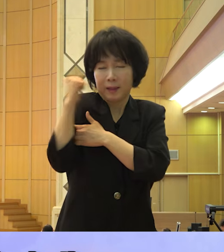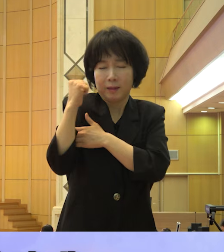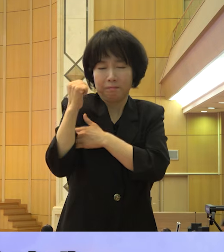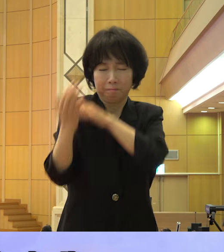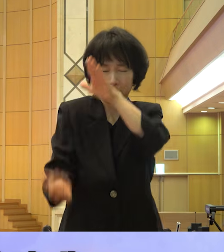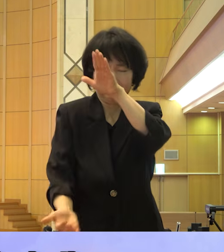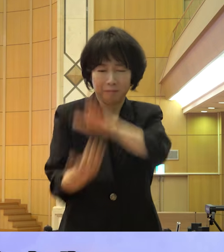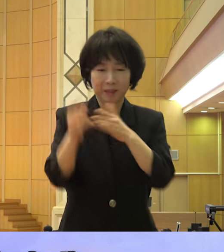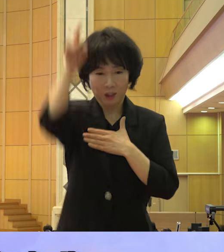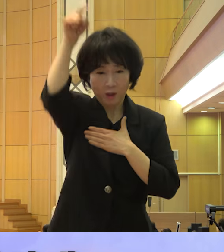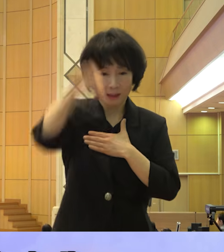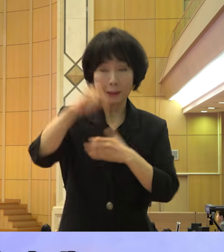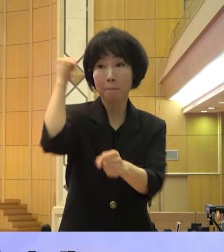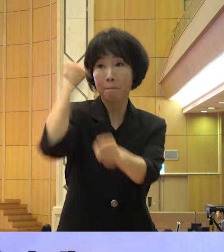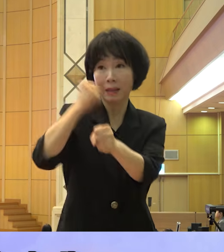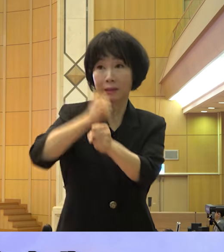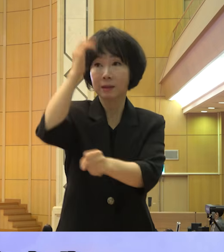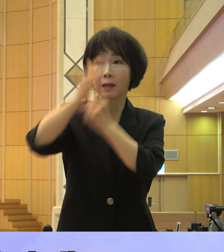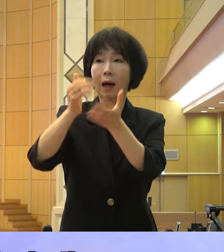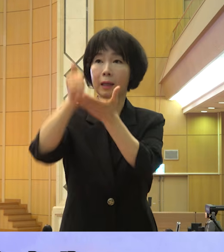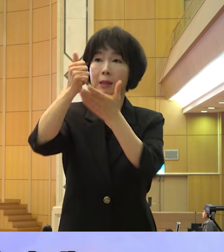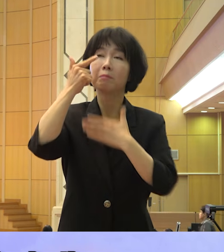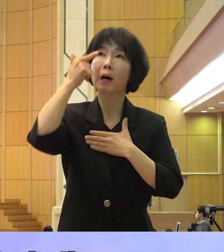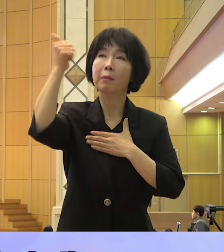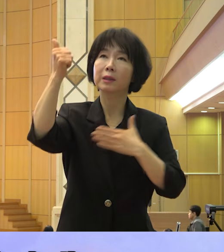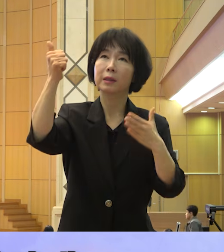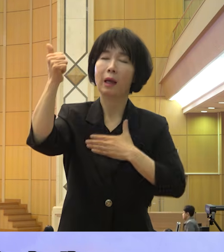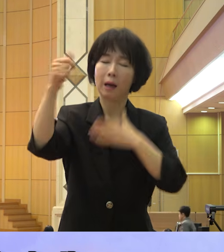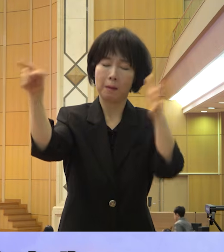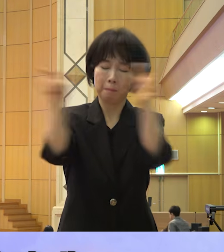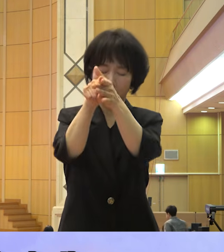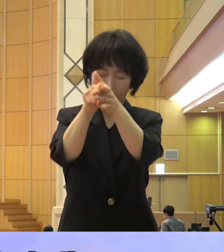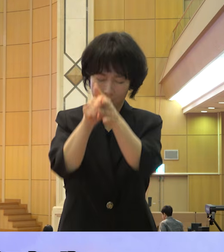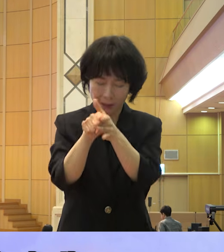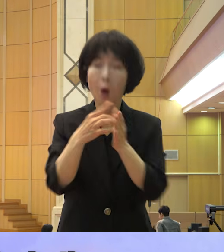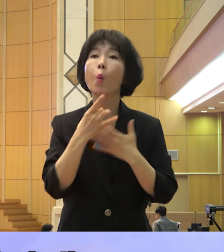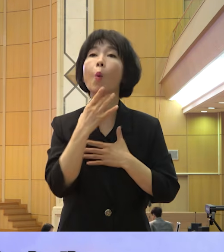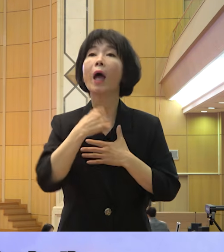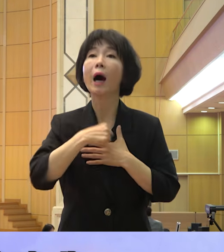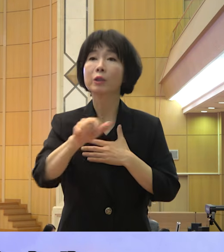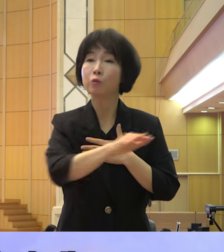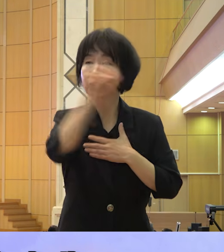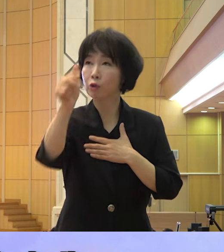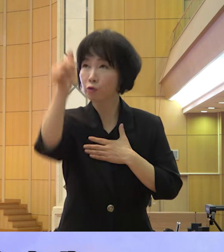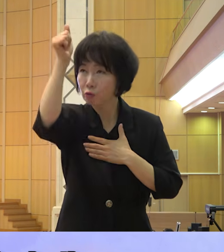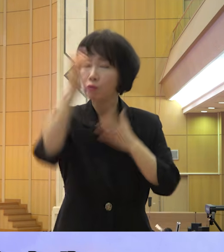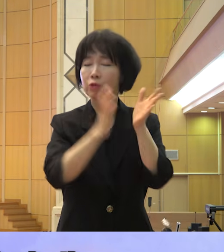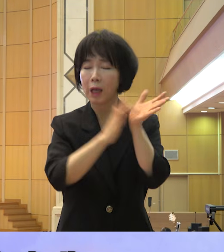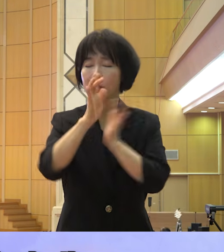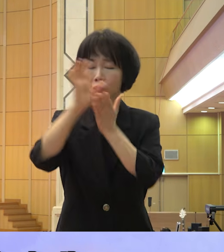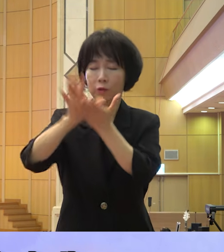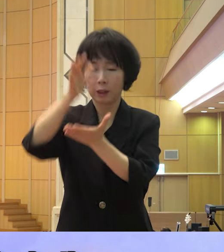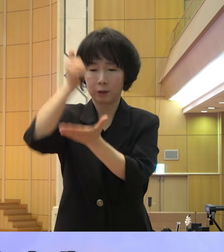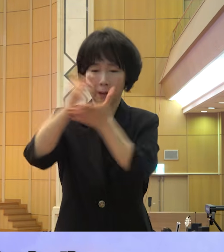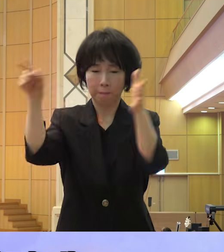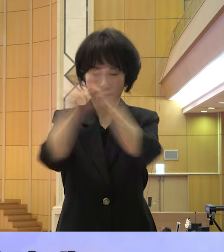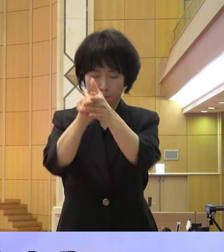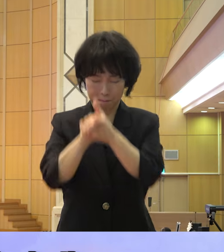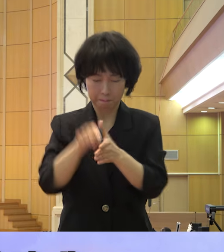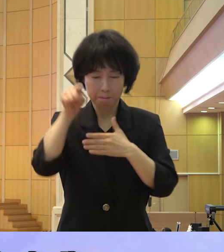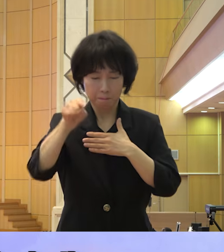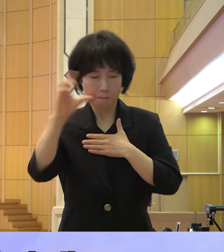전능하사 천지를 만드신 하나님 아버지를 내가 믿사오며 그 외아들 우리 주 예수 그리스도를